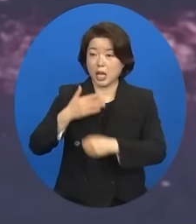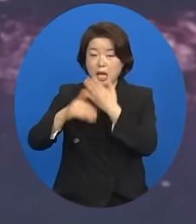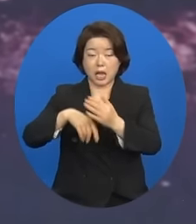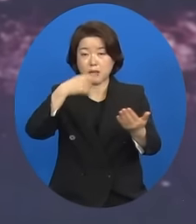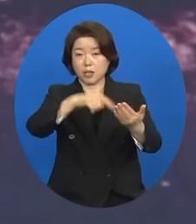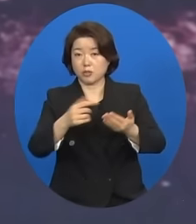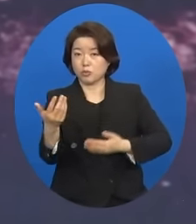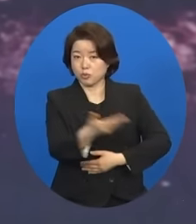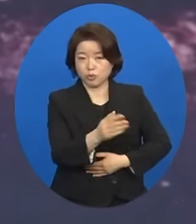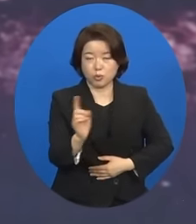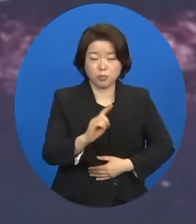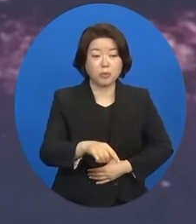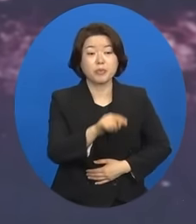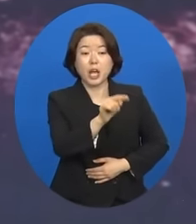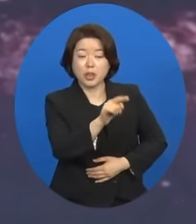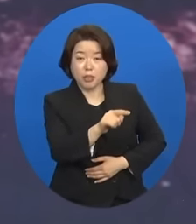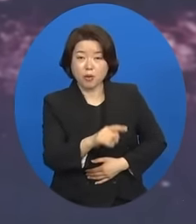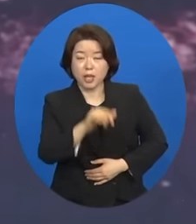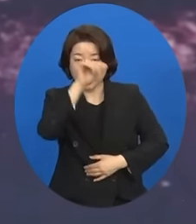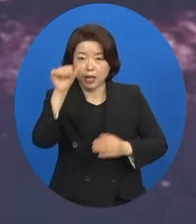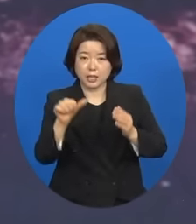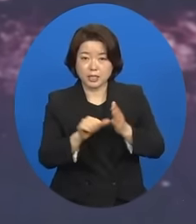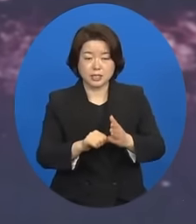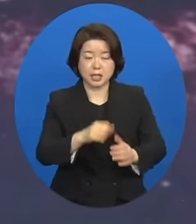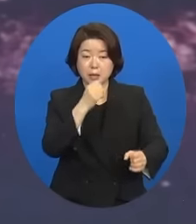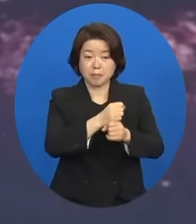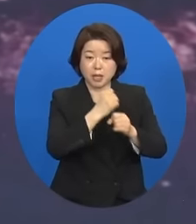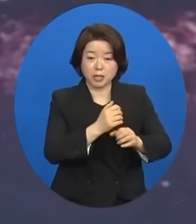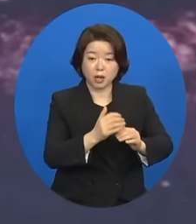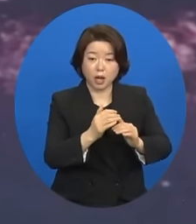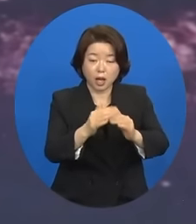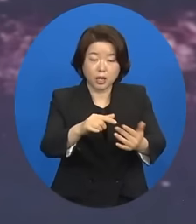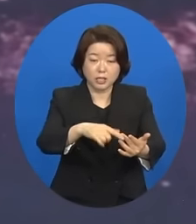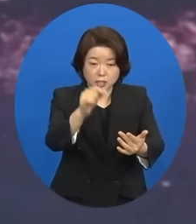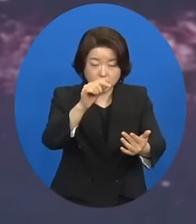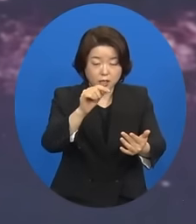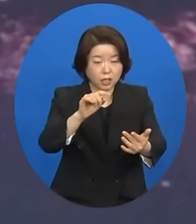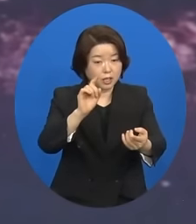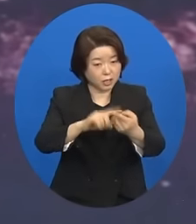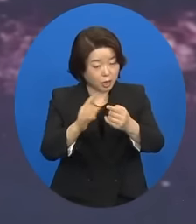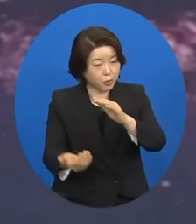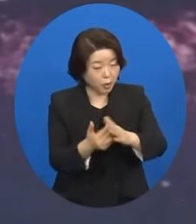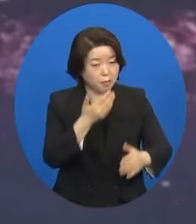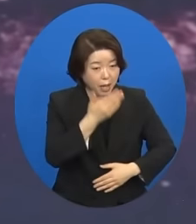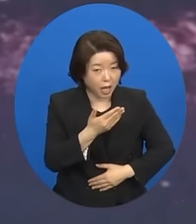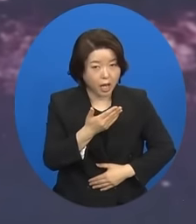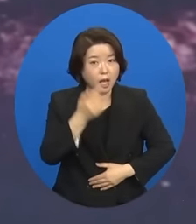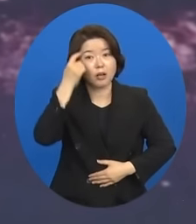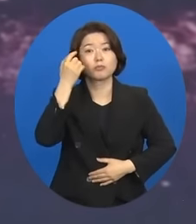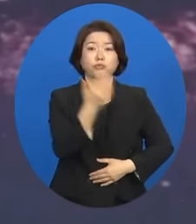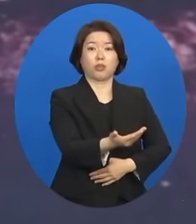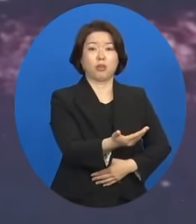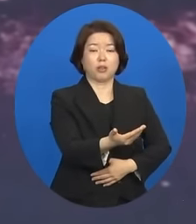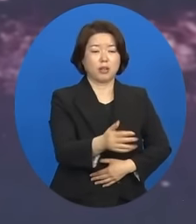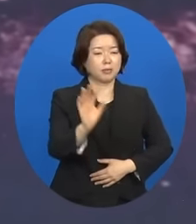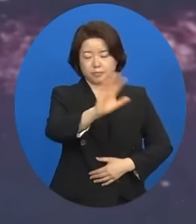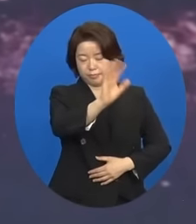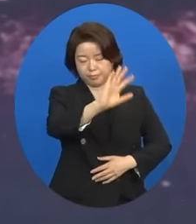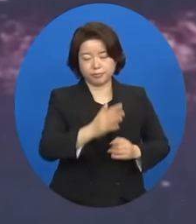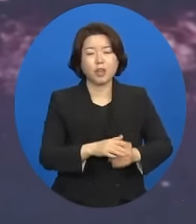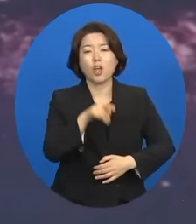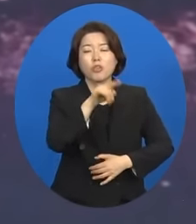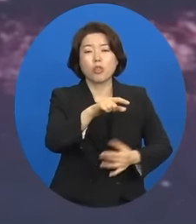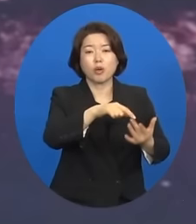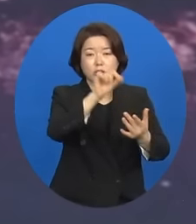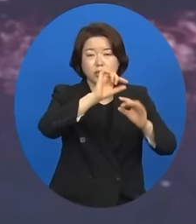가르치냐 네가 너의 인생을 만들어 가면 선택한다고 그렇게 된다고 생각하느냐라고 하시면서 그게 아니다 너의